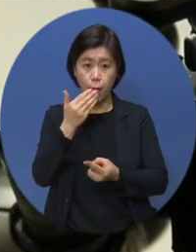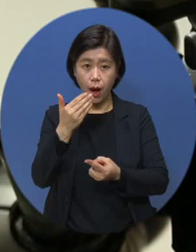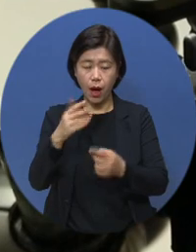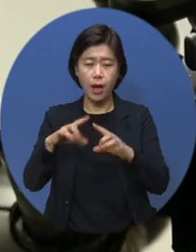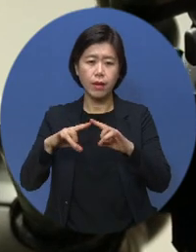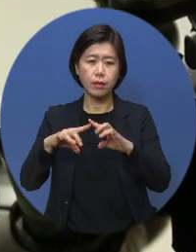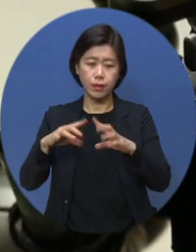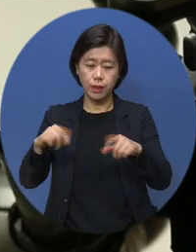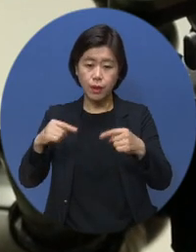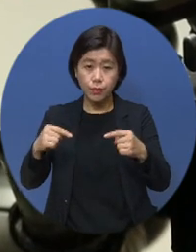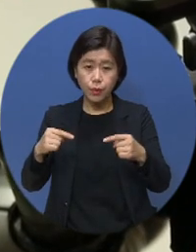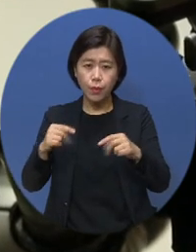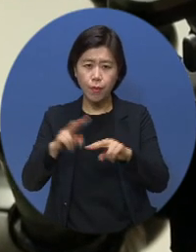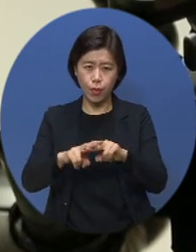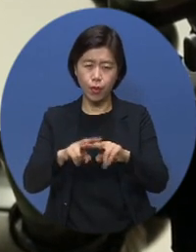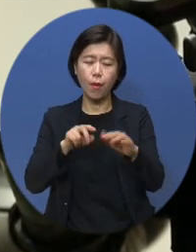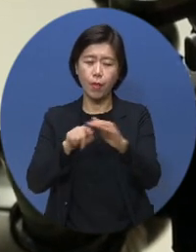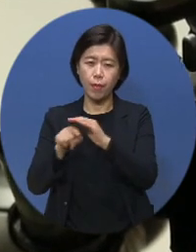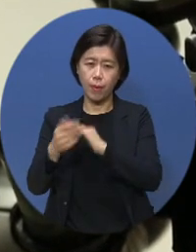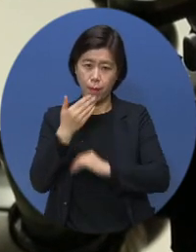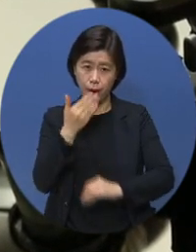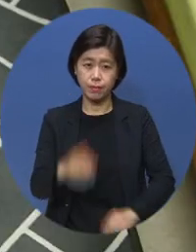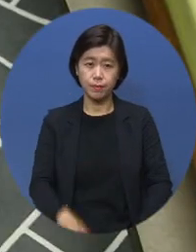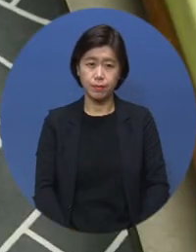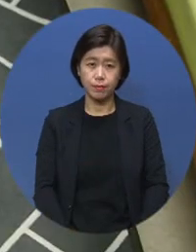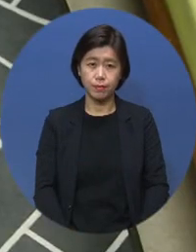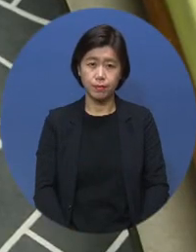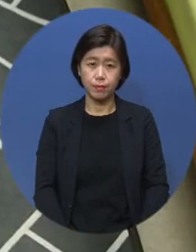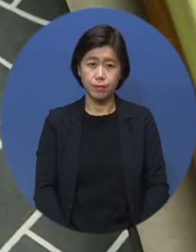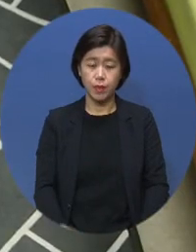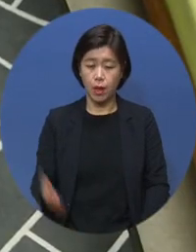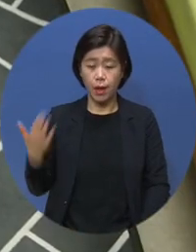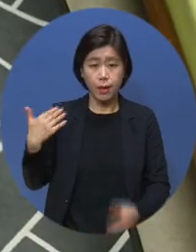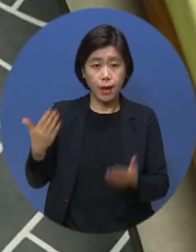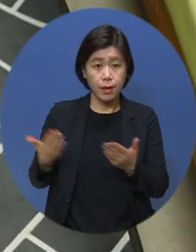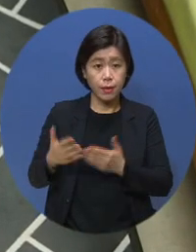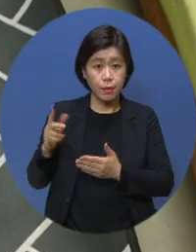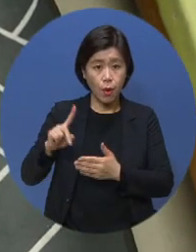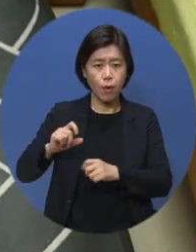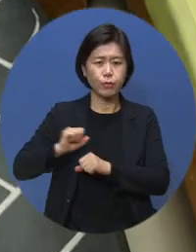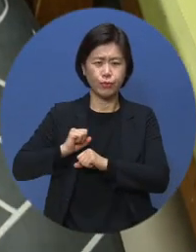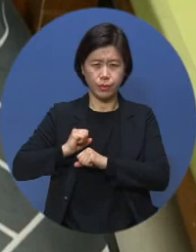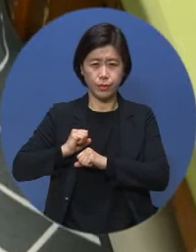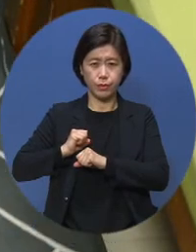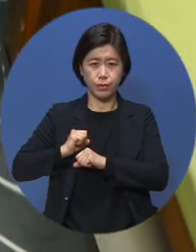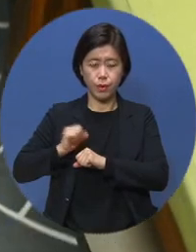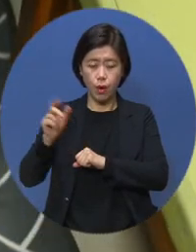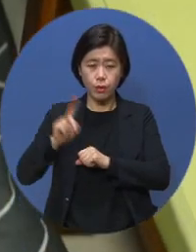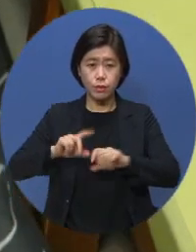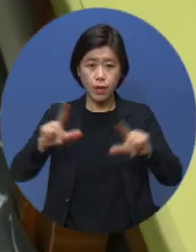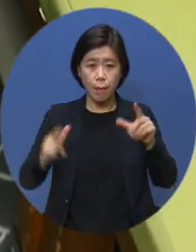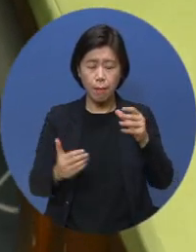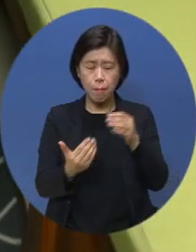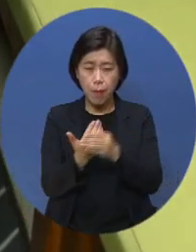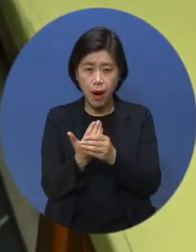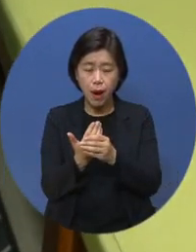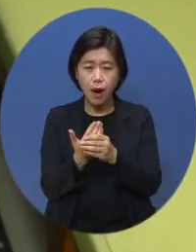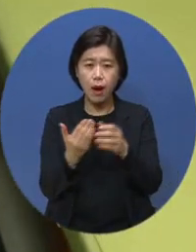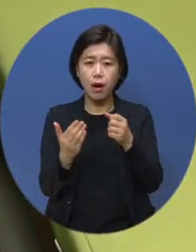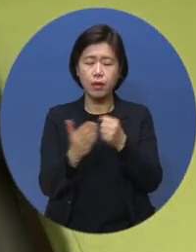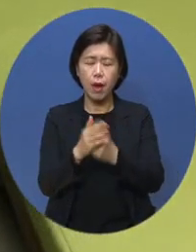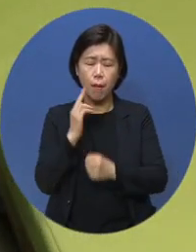원준 씩 직업군인이 어떤 그는 사고를 당하고 하루아침에 중증 장애인이 되어